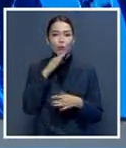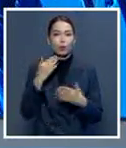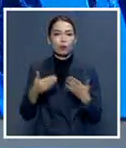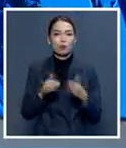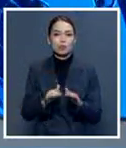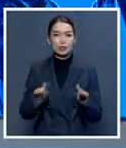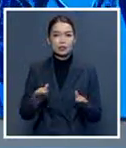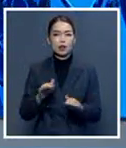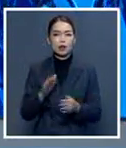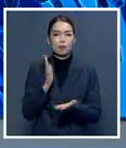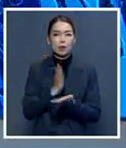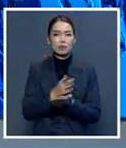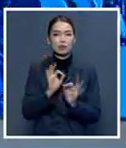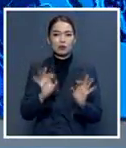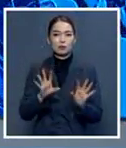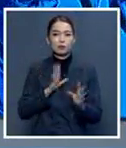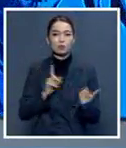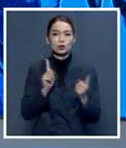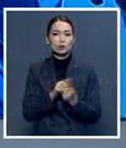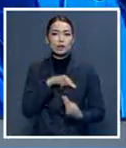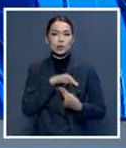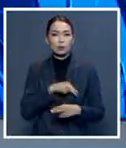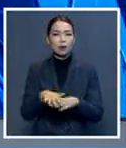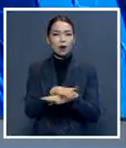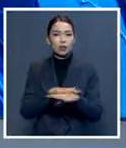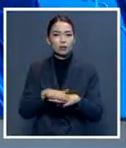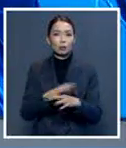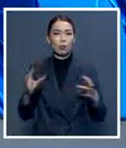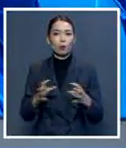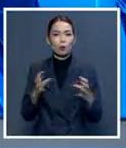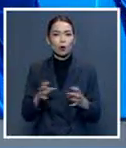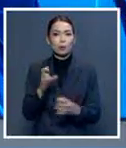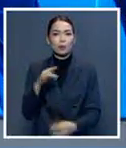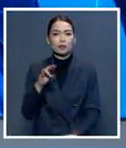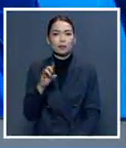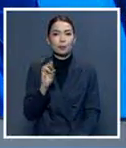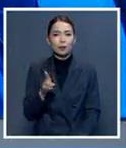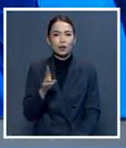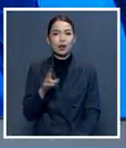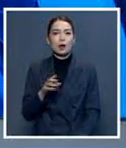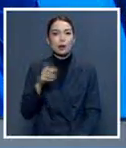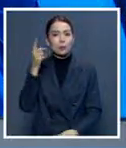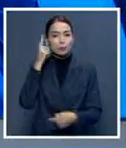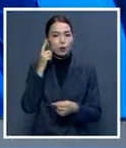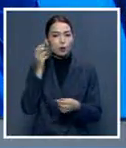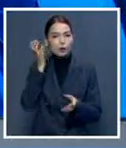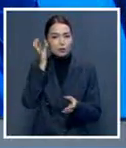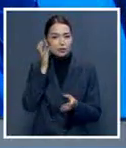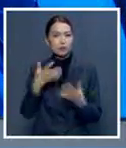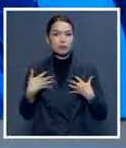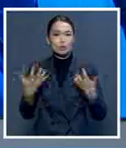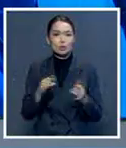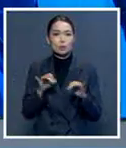барысында айтты. Жүздесуге Еңбек және халықты әлеуметтік қорғау министрі Бердібек Сапарбаев, білім және ғылым денсаулық сақтау вице-министрлері